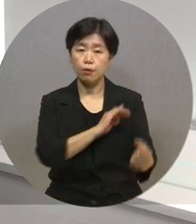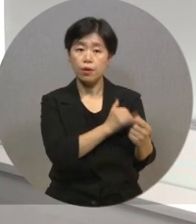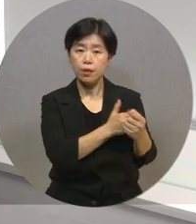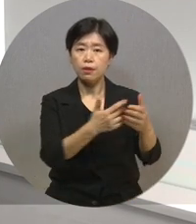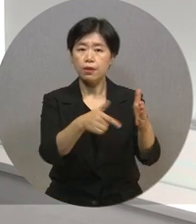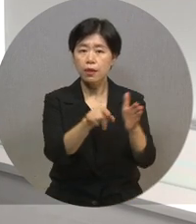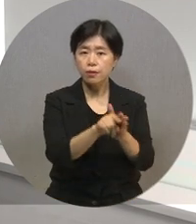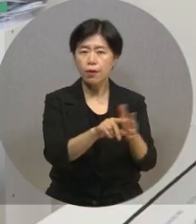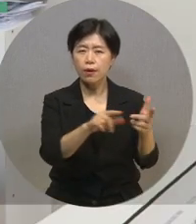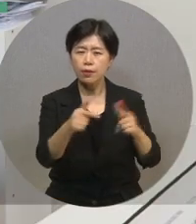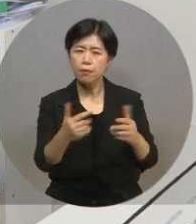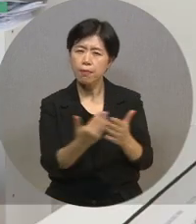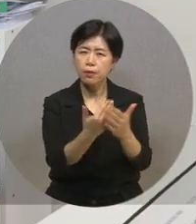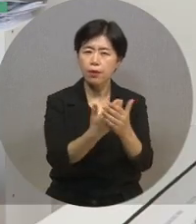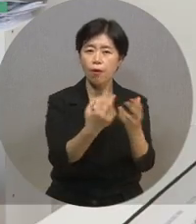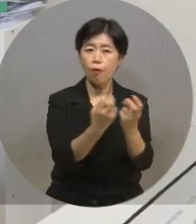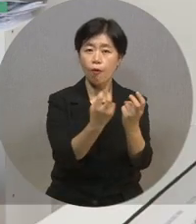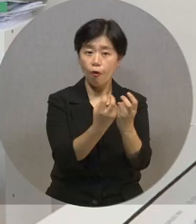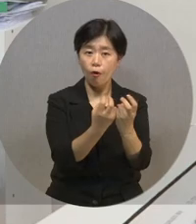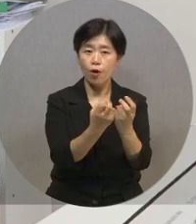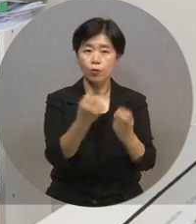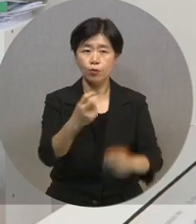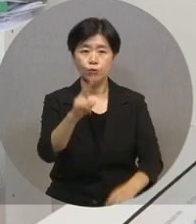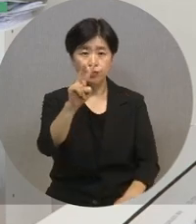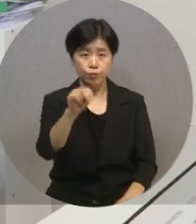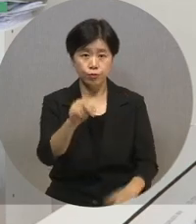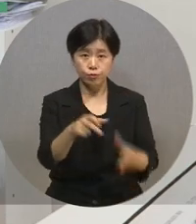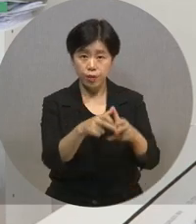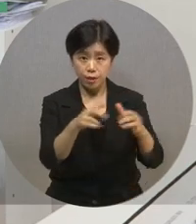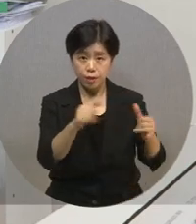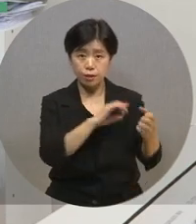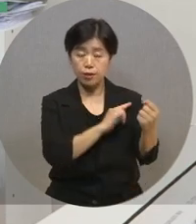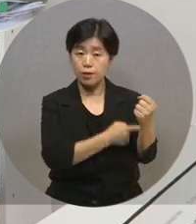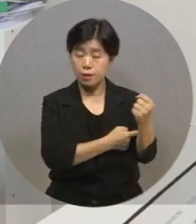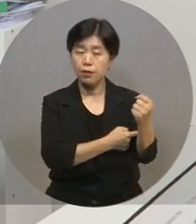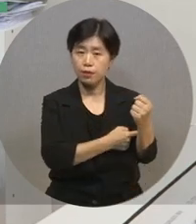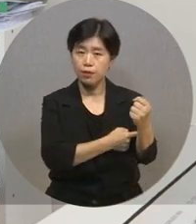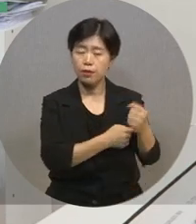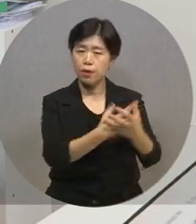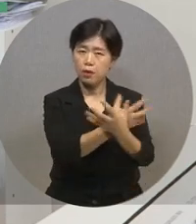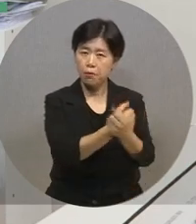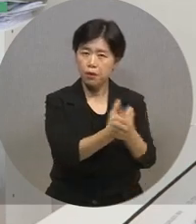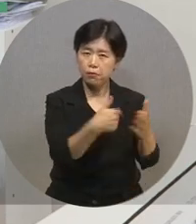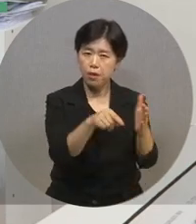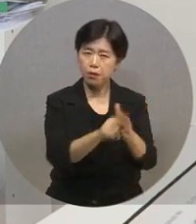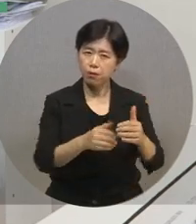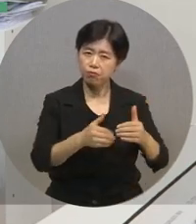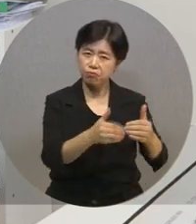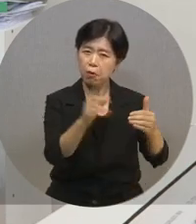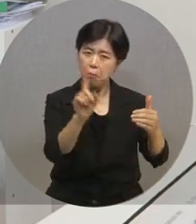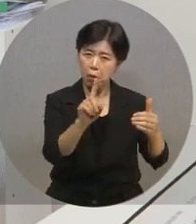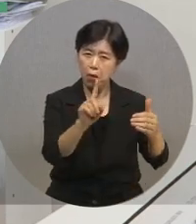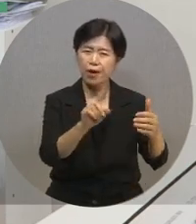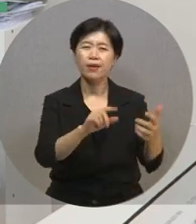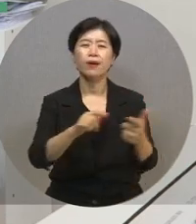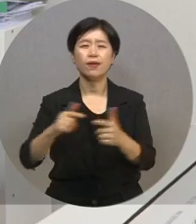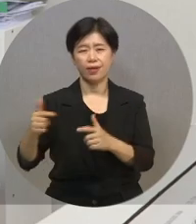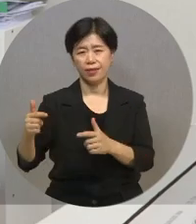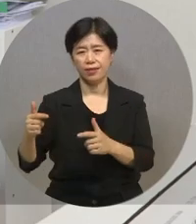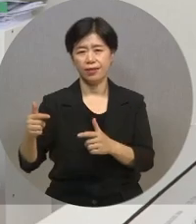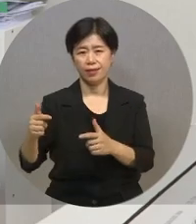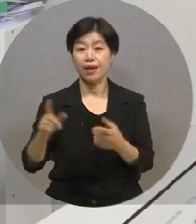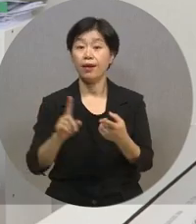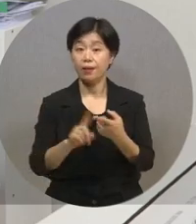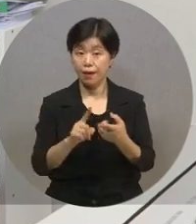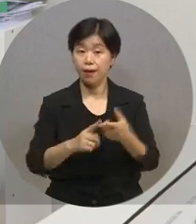장애인 권리 협약을 이행하게 하기 위한 이런 법제화가 됐든 또는 옹호 활동이 됐든 이러한